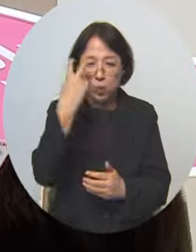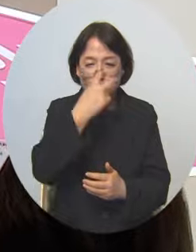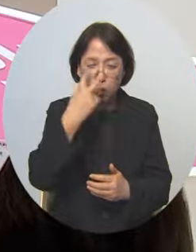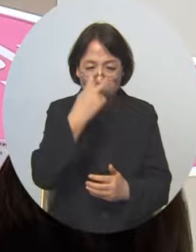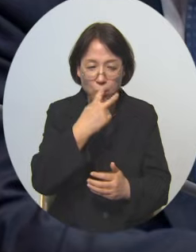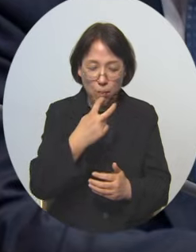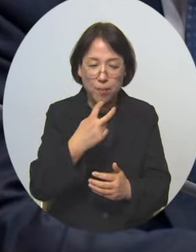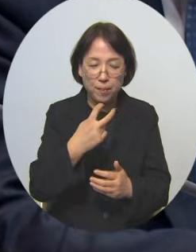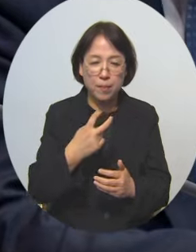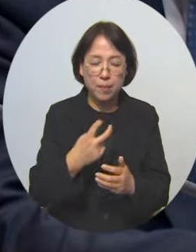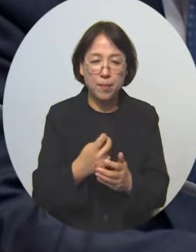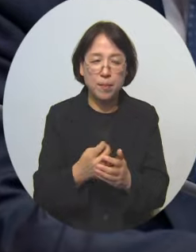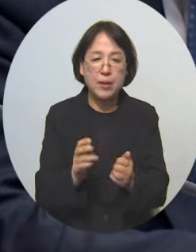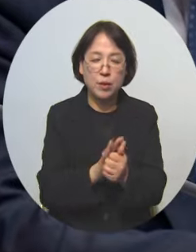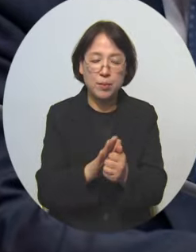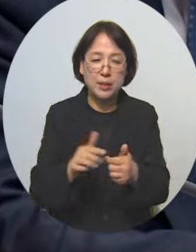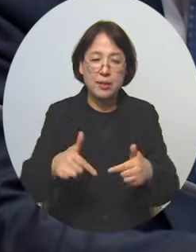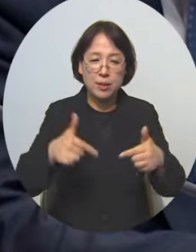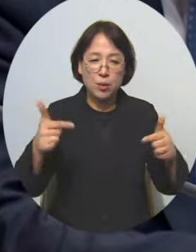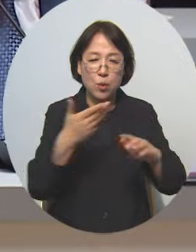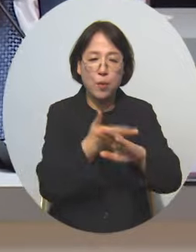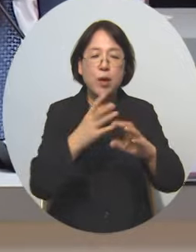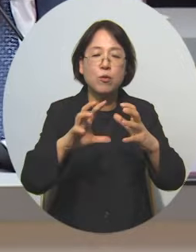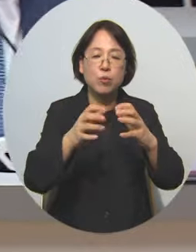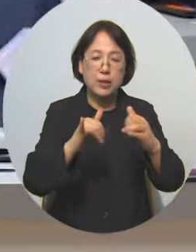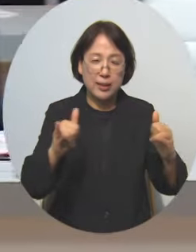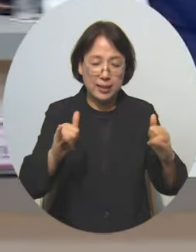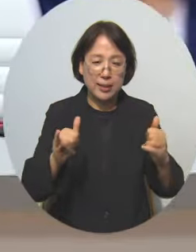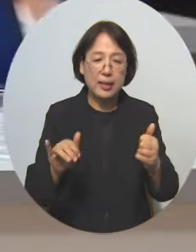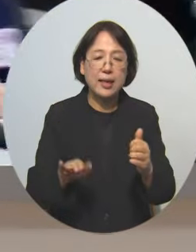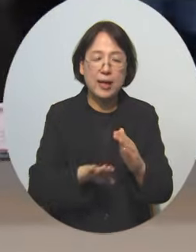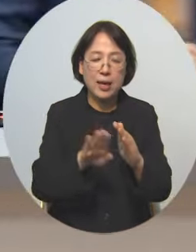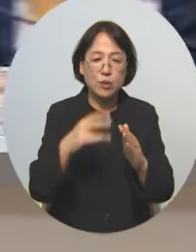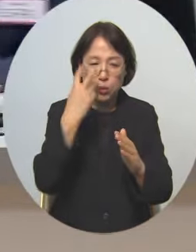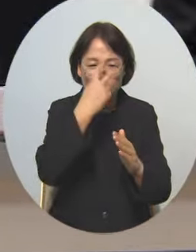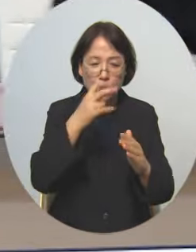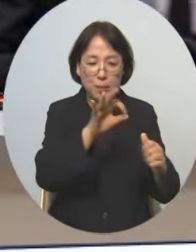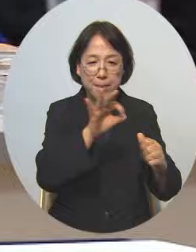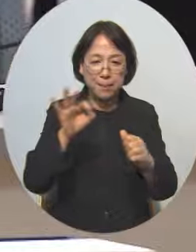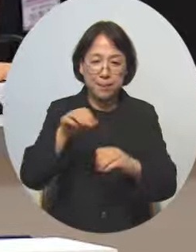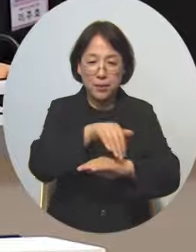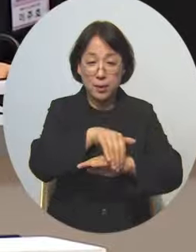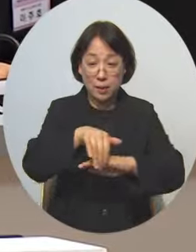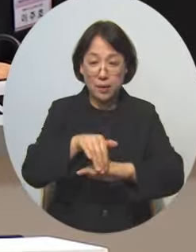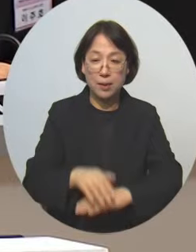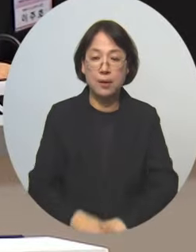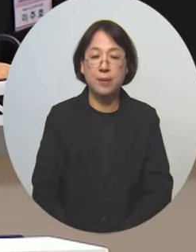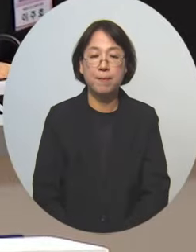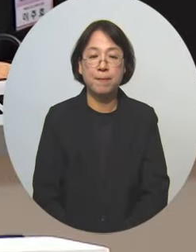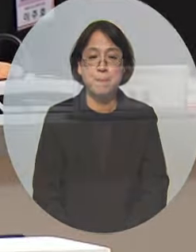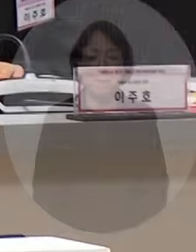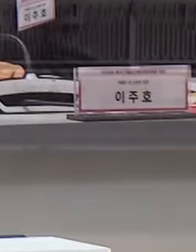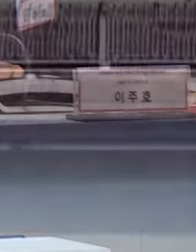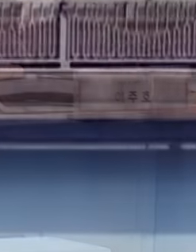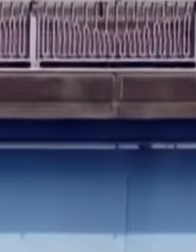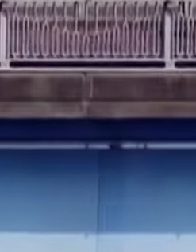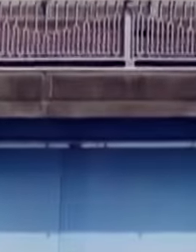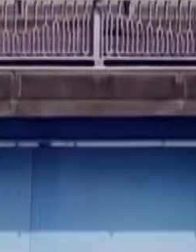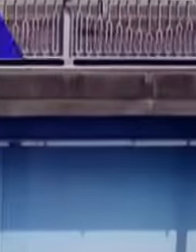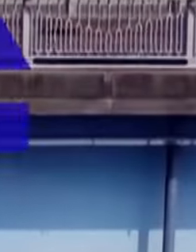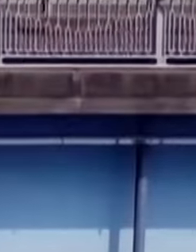공급을 늘리고 외국인 가사 관리사도 확충해 나갈 예정입니다. KTV 문기혁입니다.